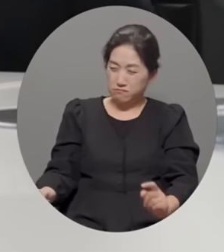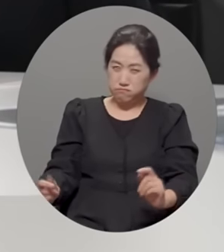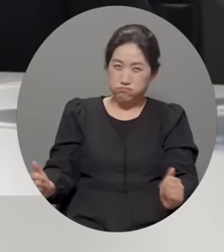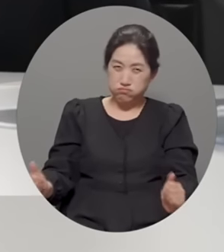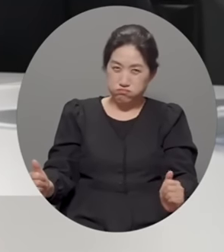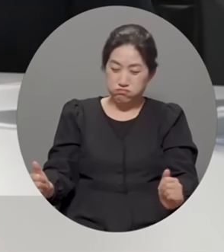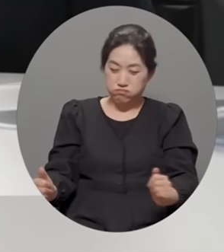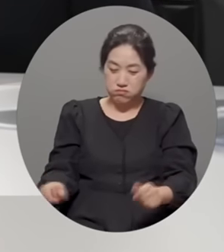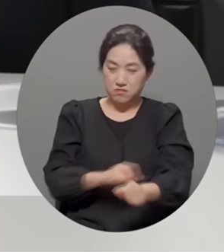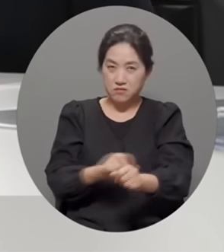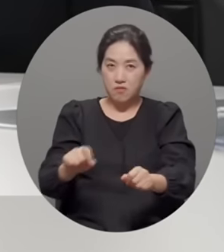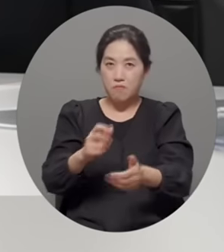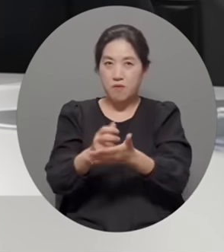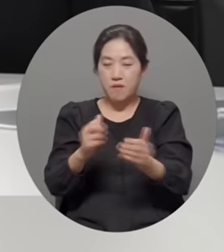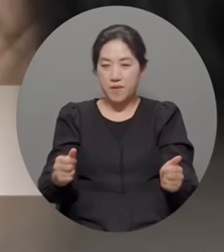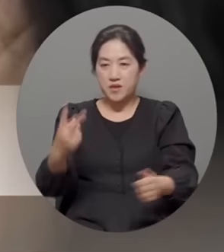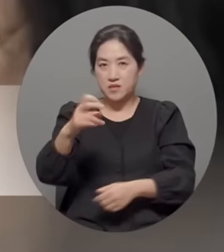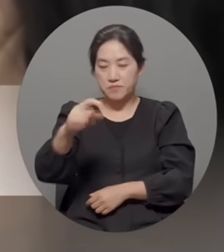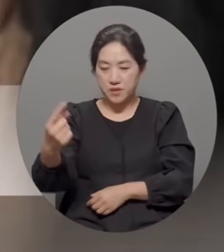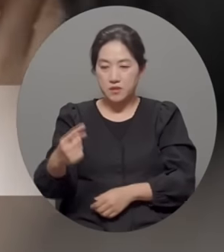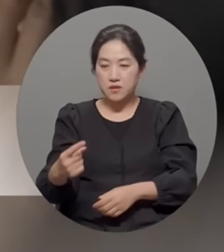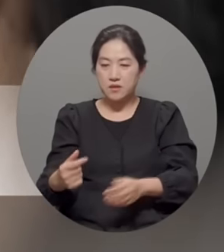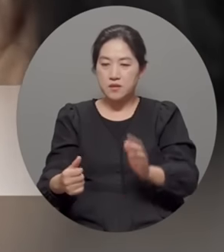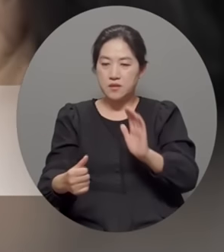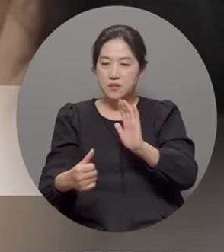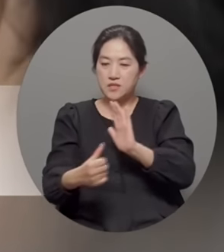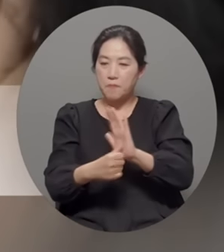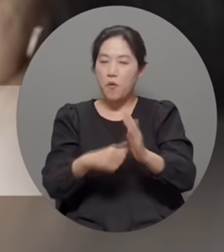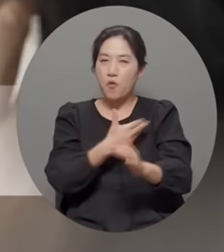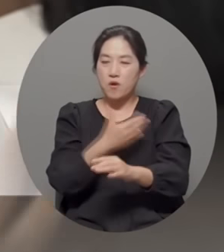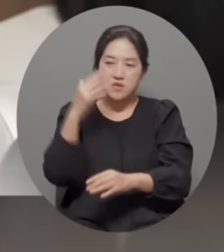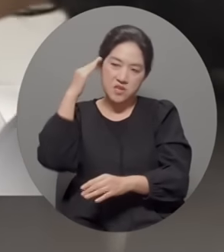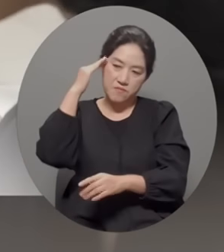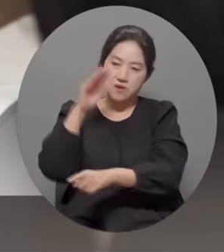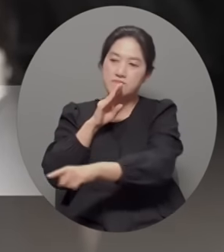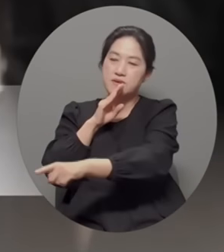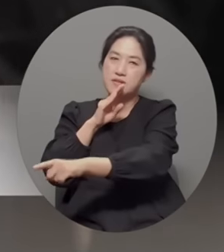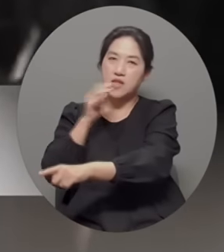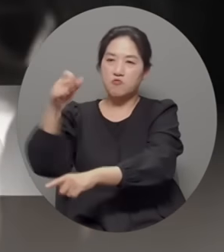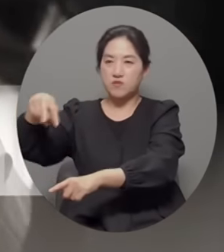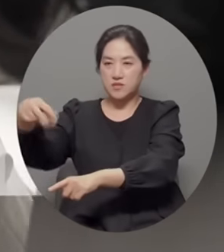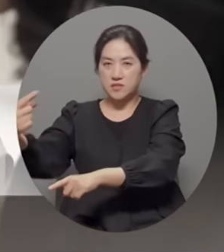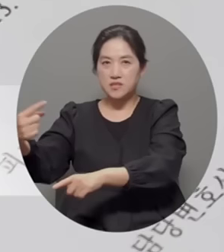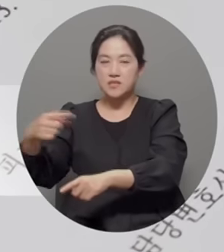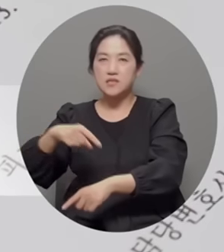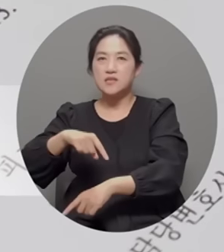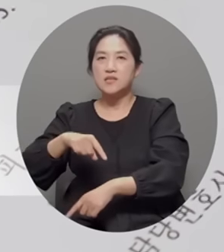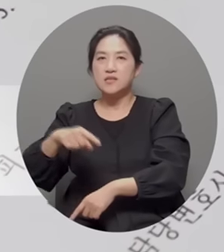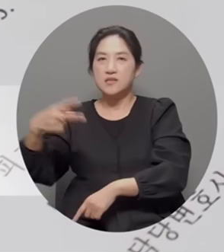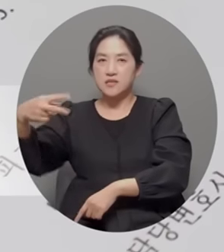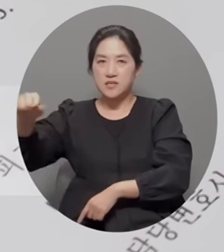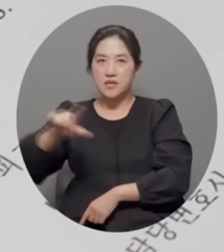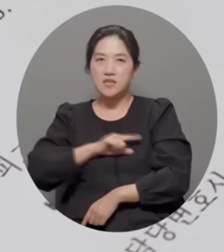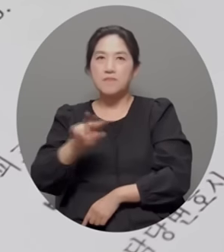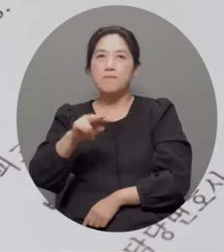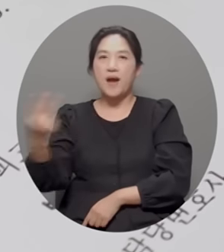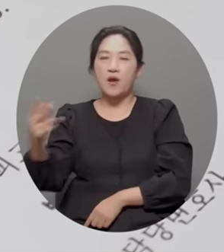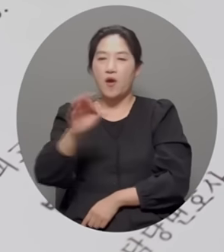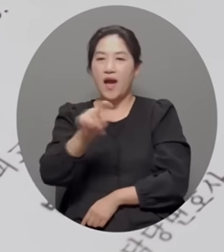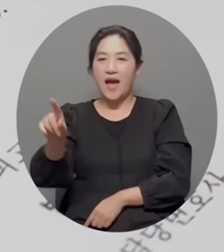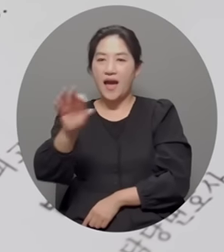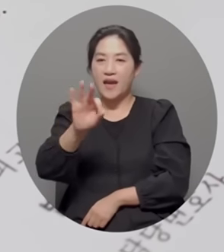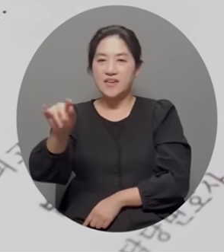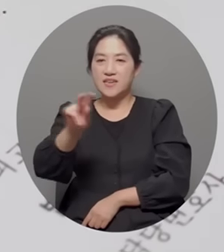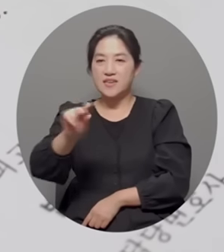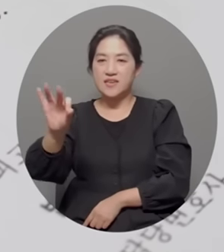특허법원이 지난 2021년 상표권 침해를 인정했고 후디스가 아이암으로 이름을 바꾸면서 일단락되는 듯